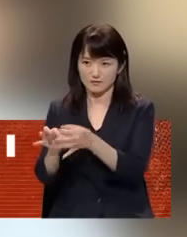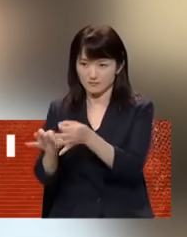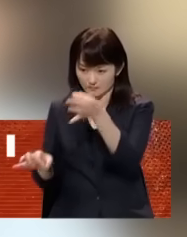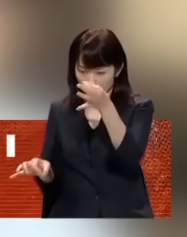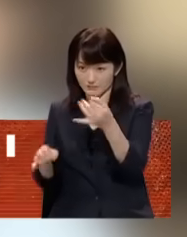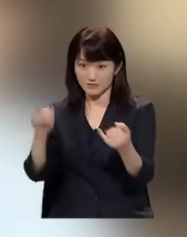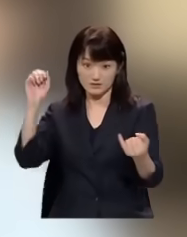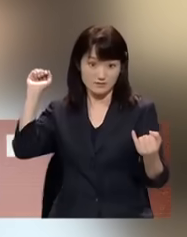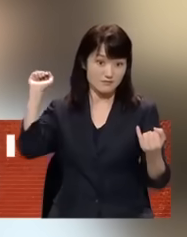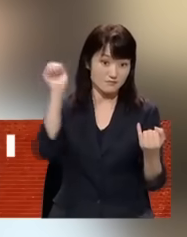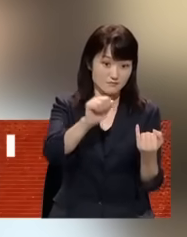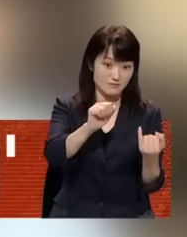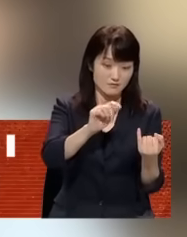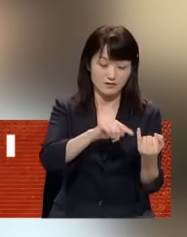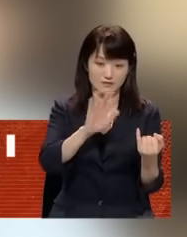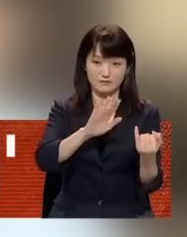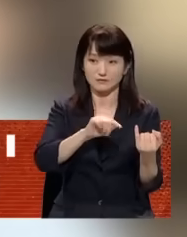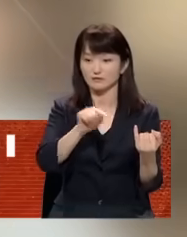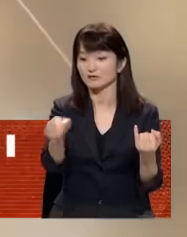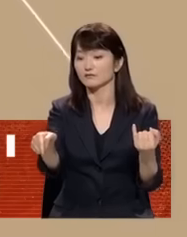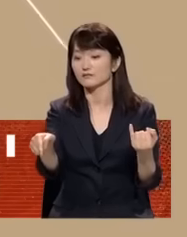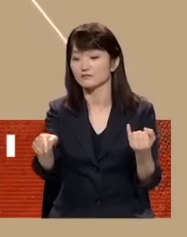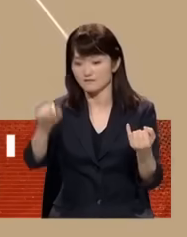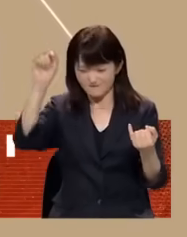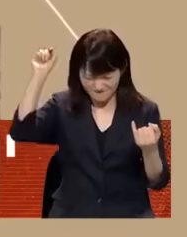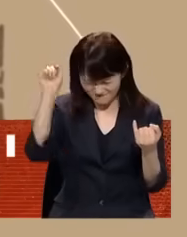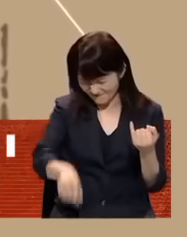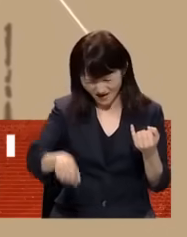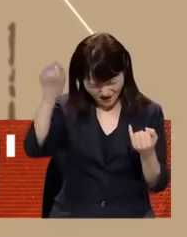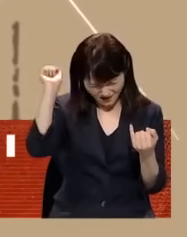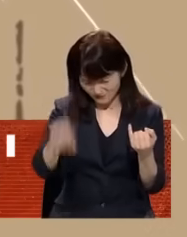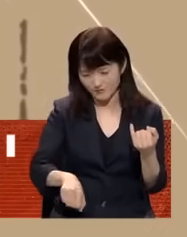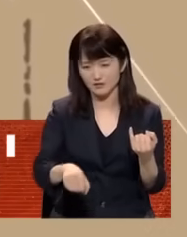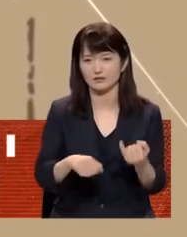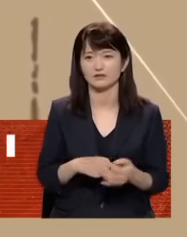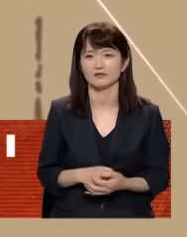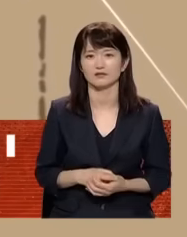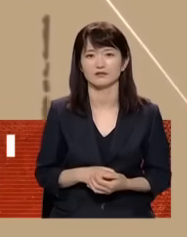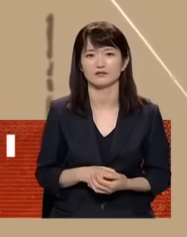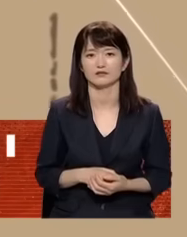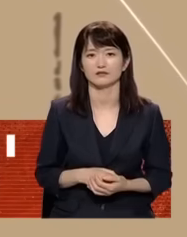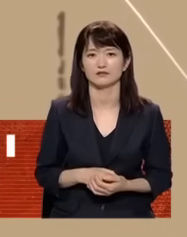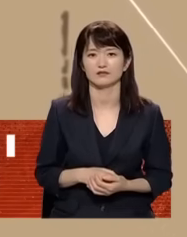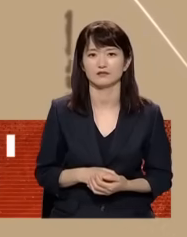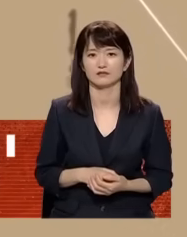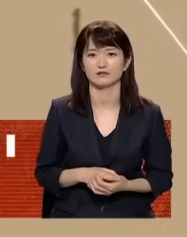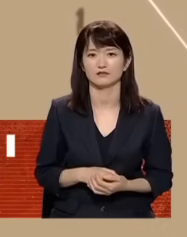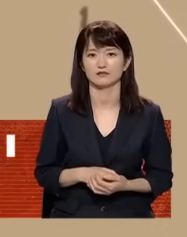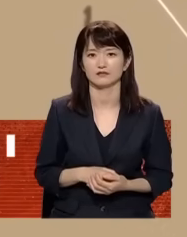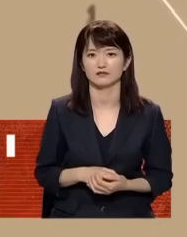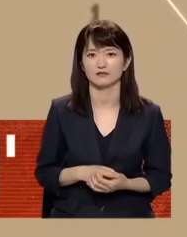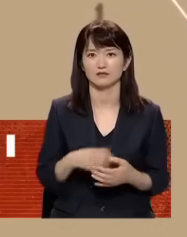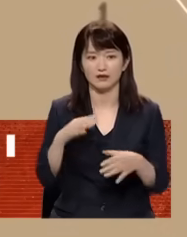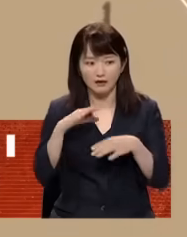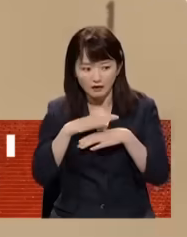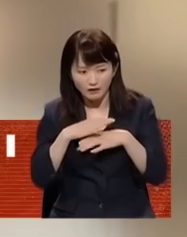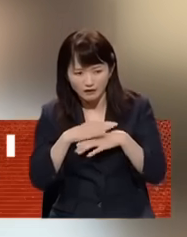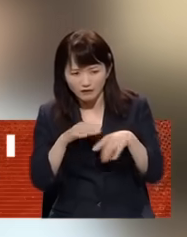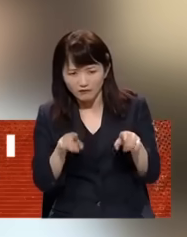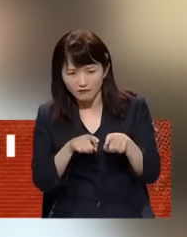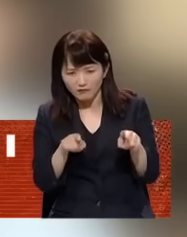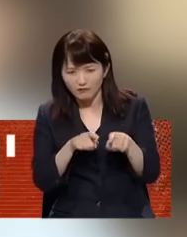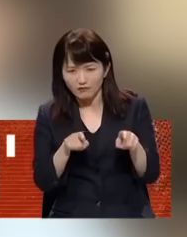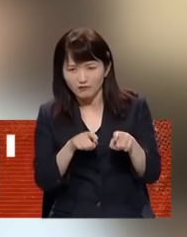저 방망이를 아내에게 직접 휘두르는게 아니라 바닥이 되고 휘두른다는 거예요 주변에 바로 옆에서 그러니까 무섭긴 무서운데